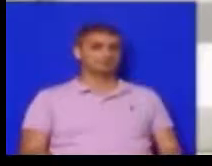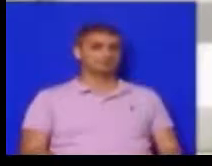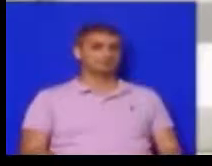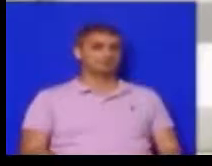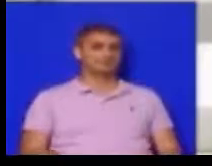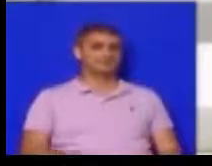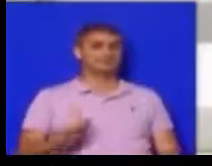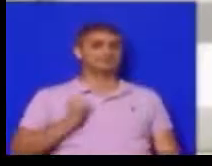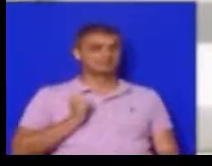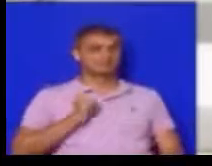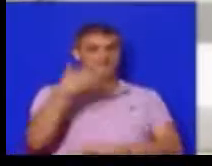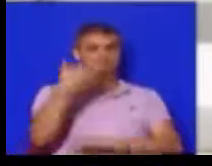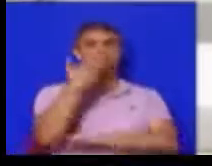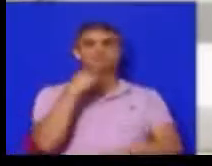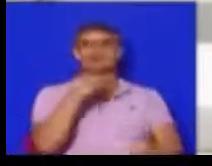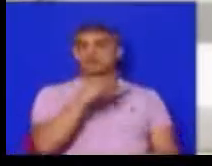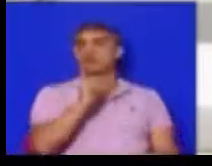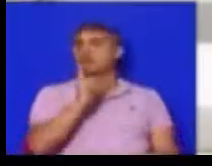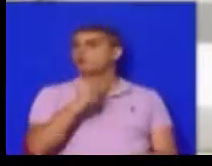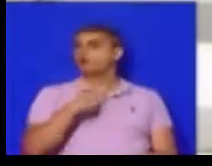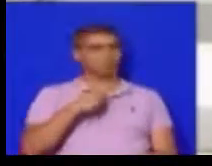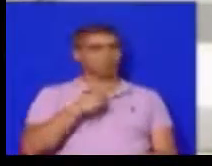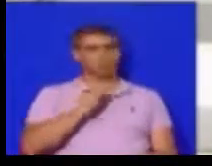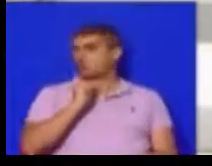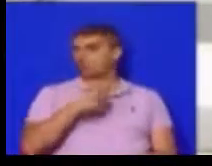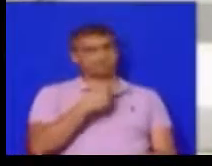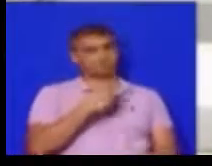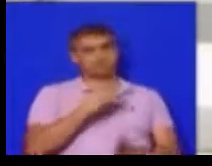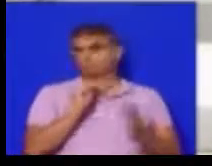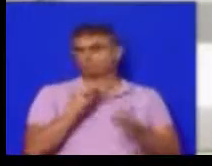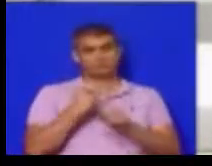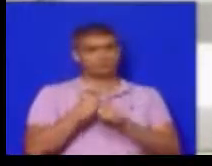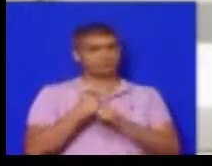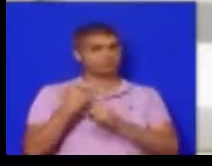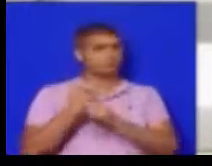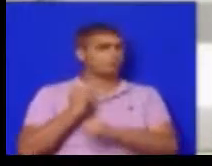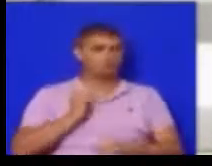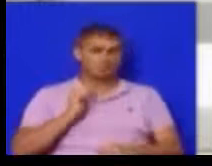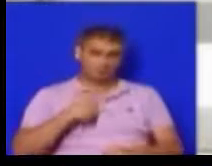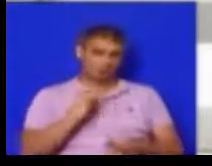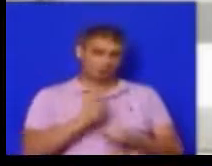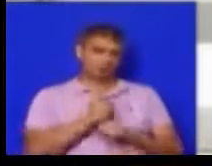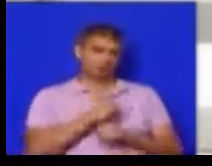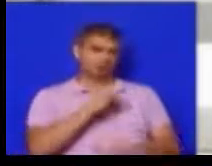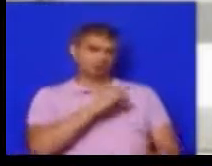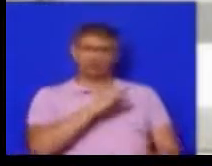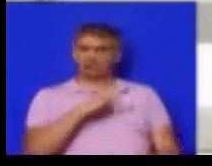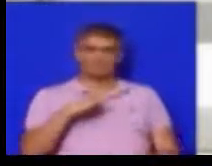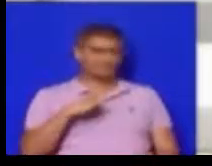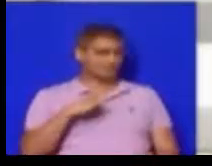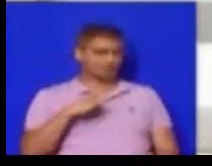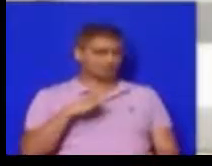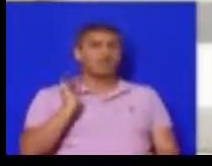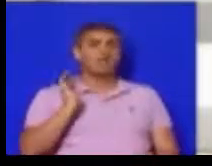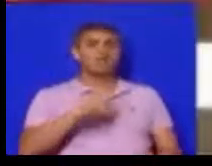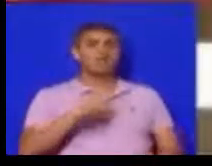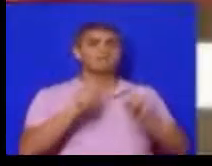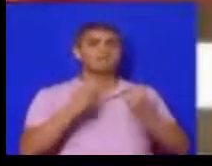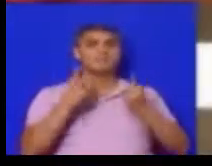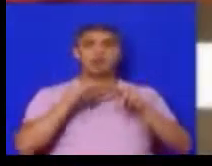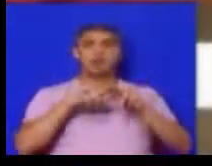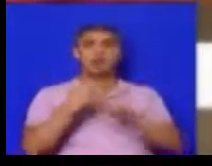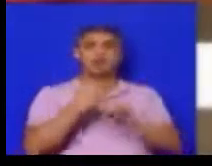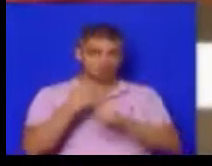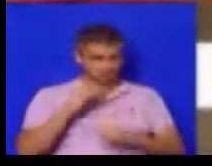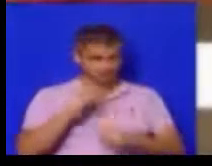צבאית במדינת ישראל, אם כי אנחנו לא צריכים אותה בשביל פעולה. פעולה אנחנו יכולים לעשות עצמאית. גם באירוע אחרי הפעולה אנחנו